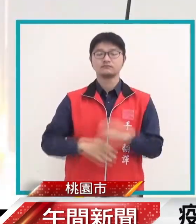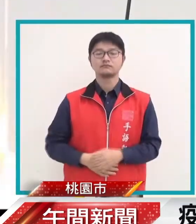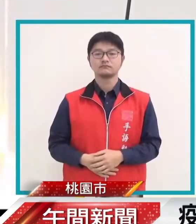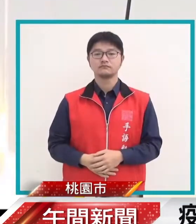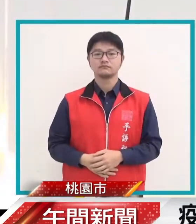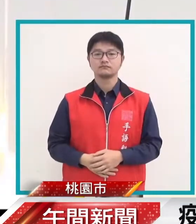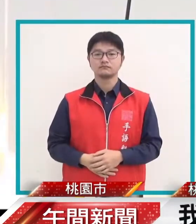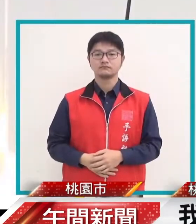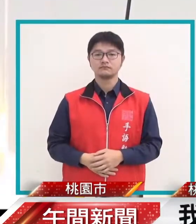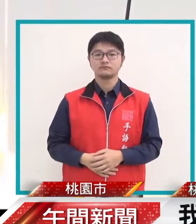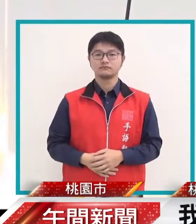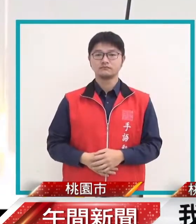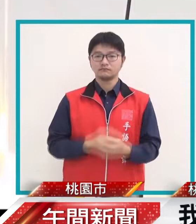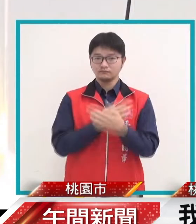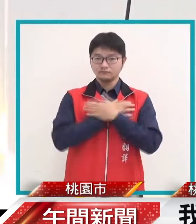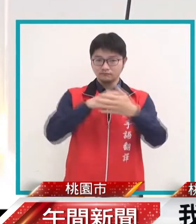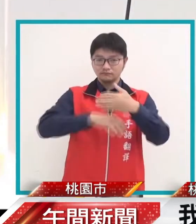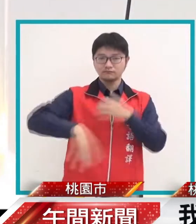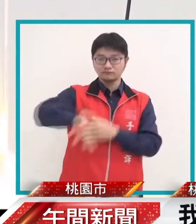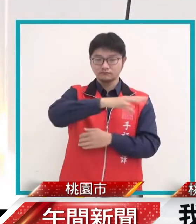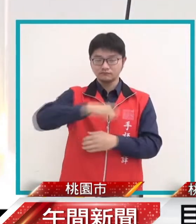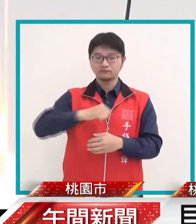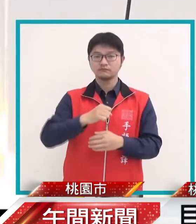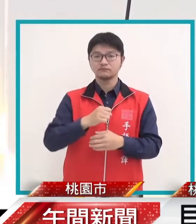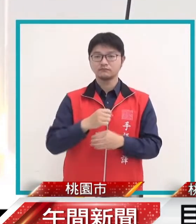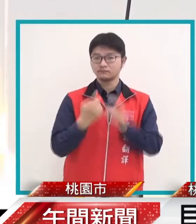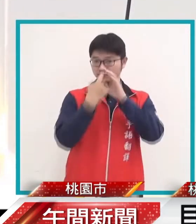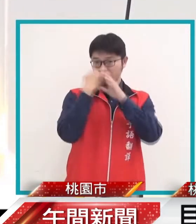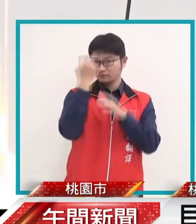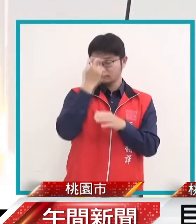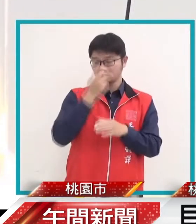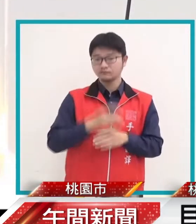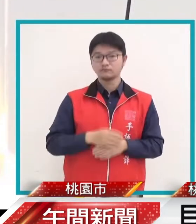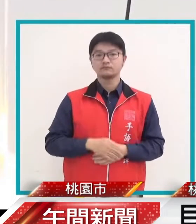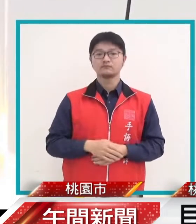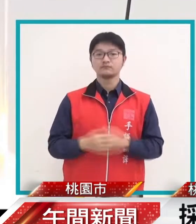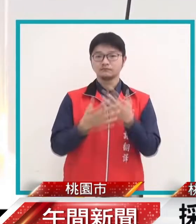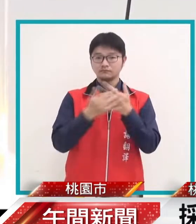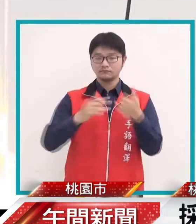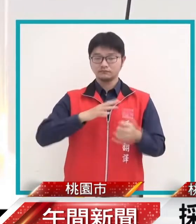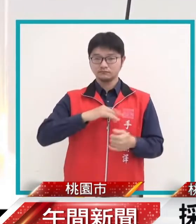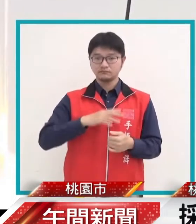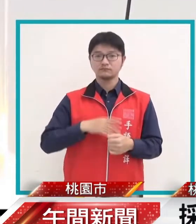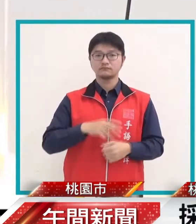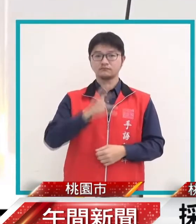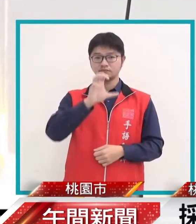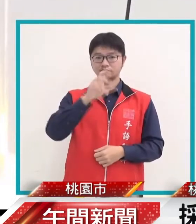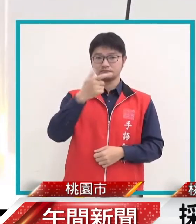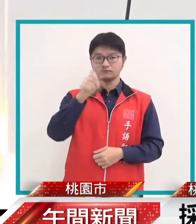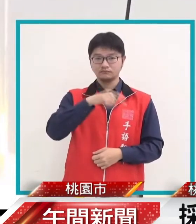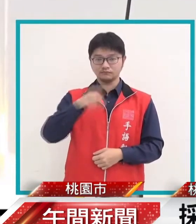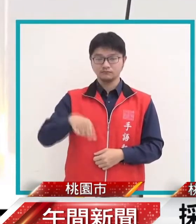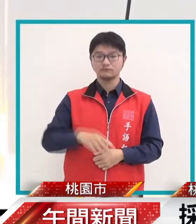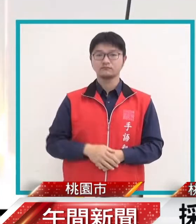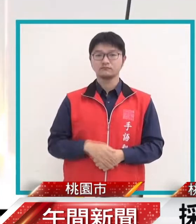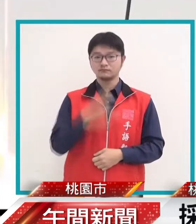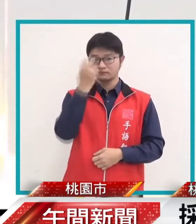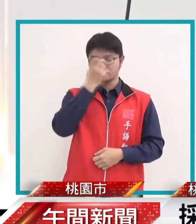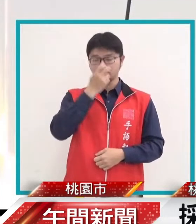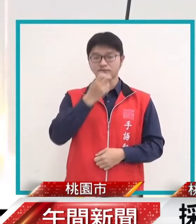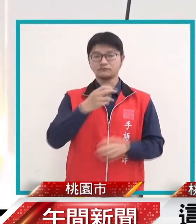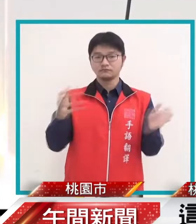行全员的筛检，那目前居隔的86位师生，那裁检的